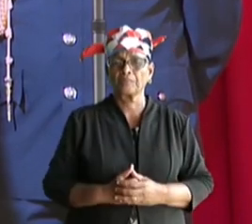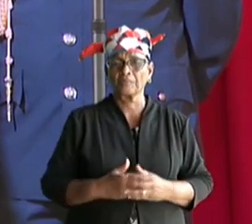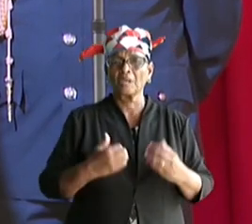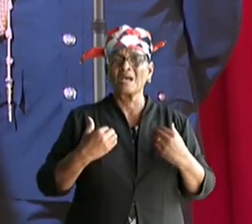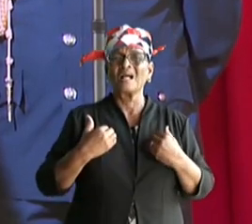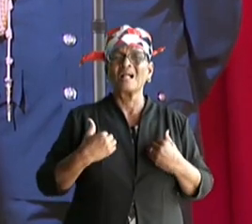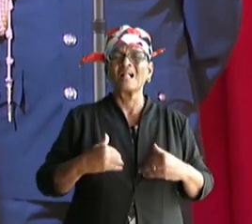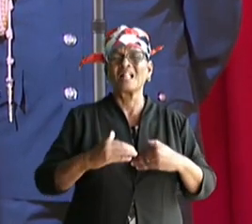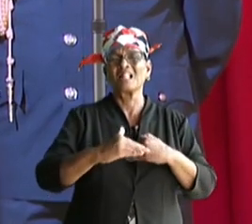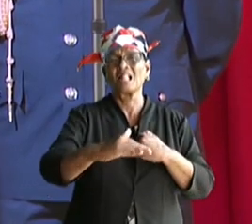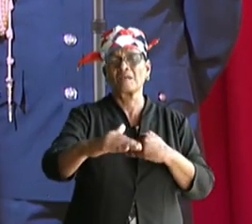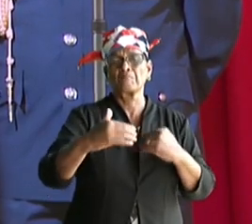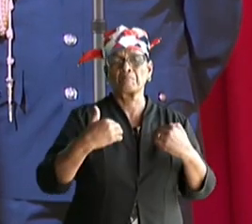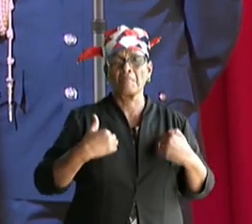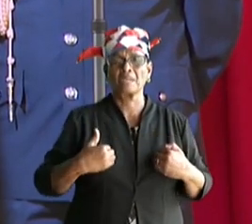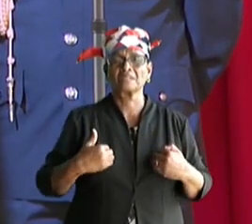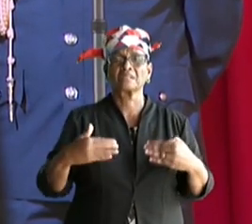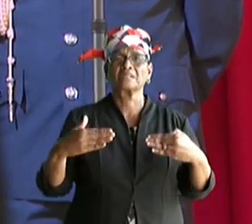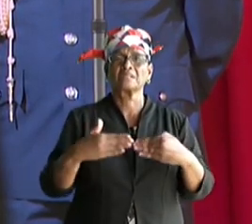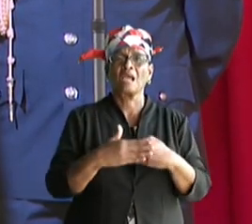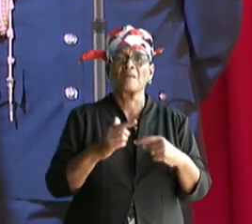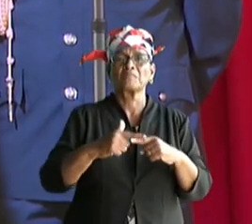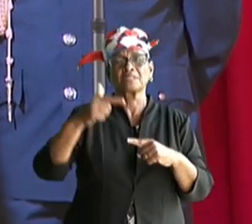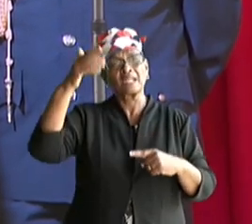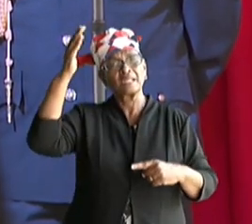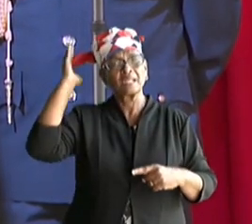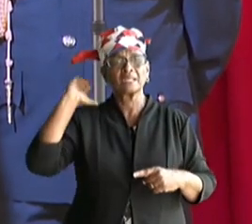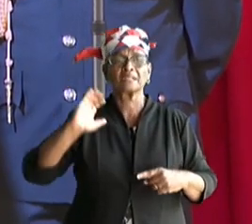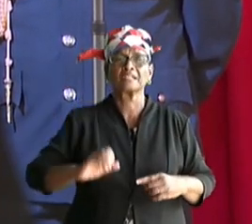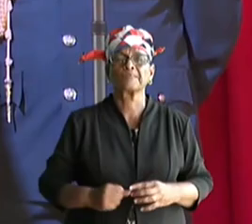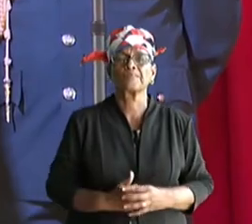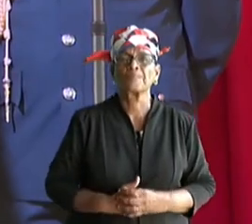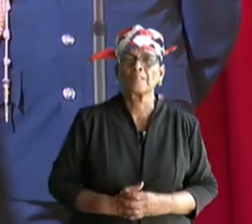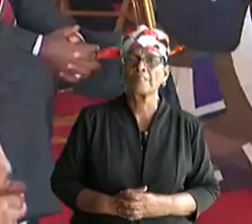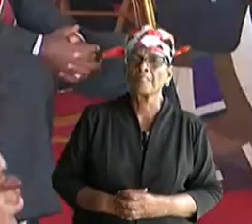landgenoten, dames en heren.